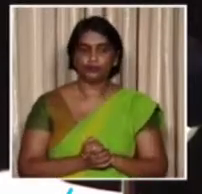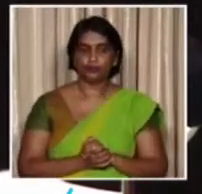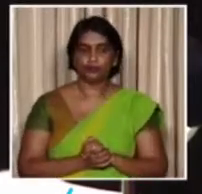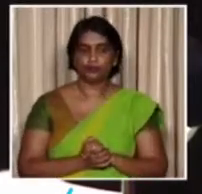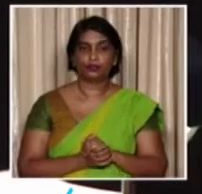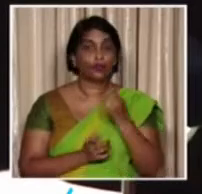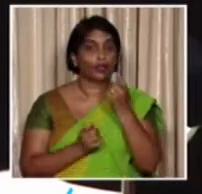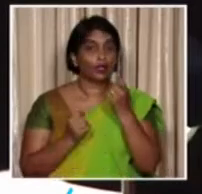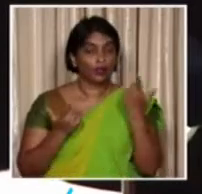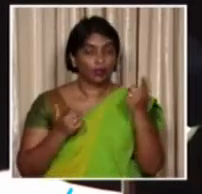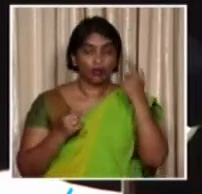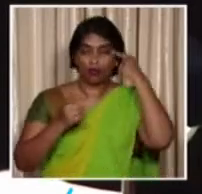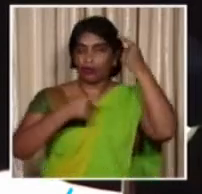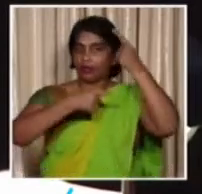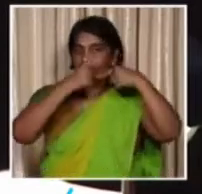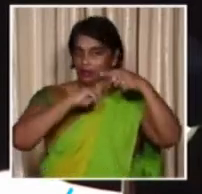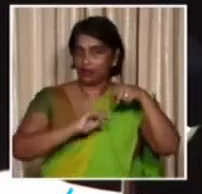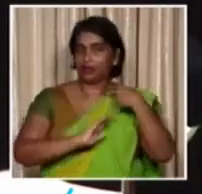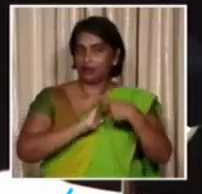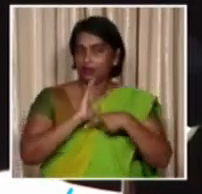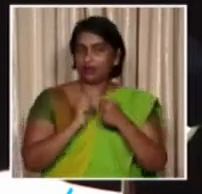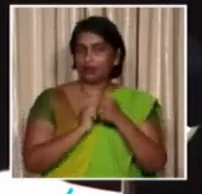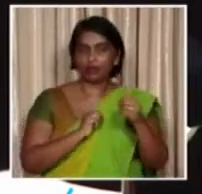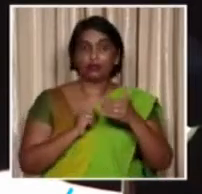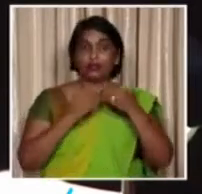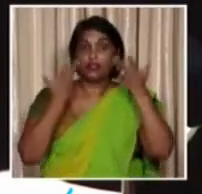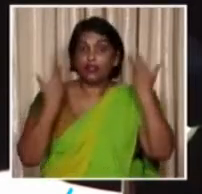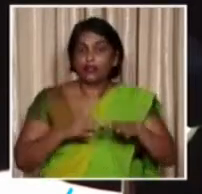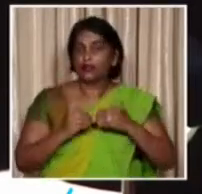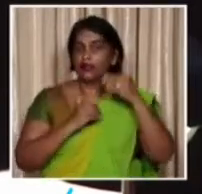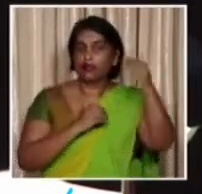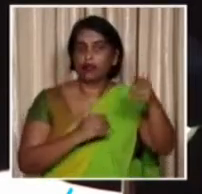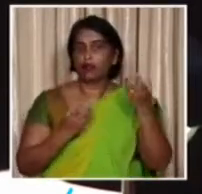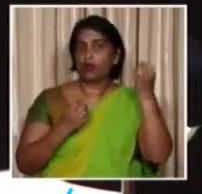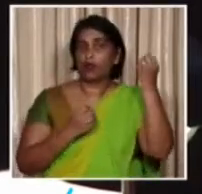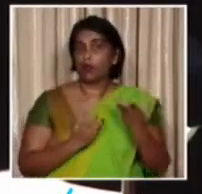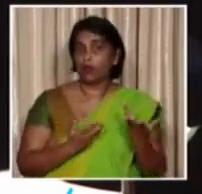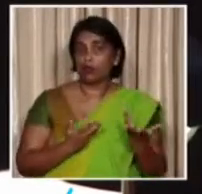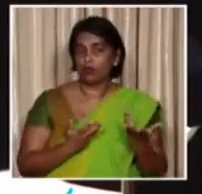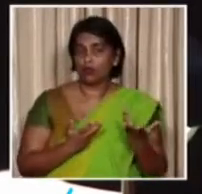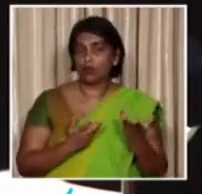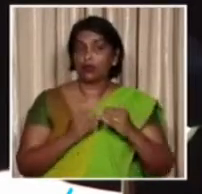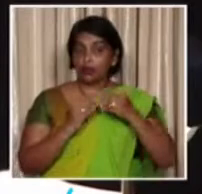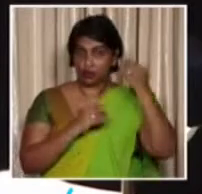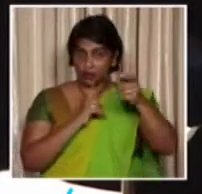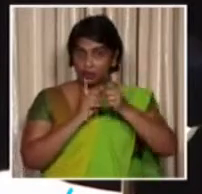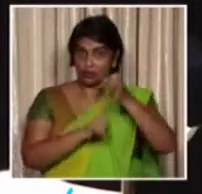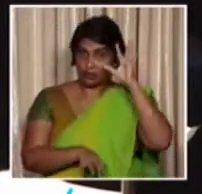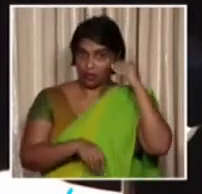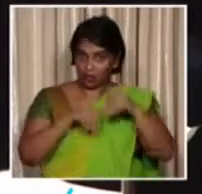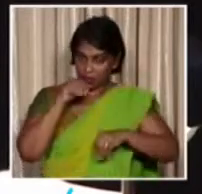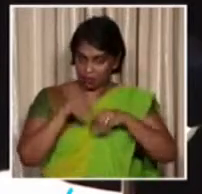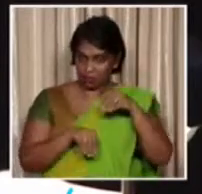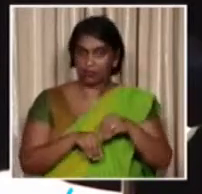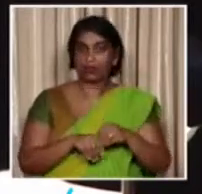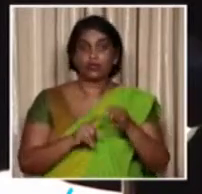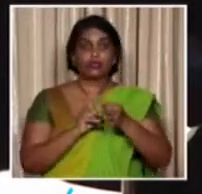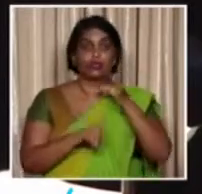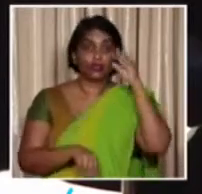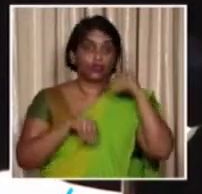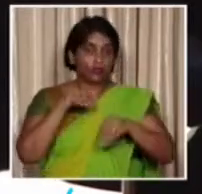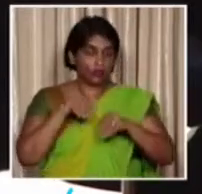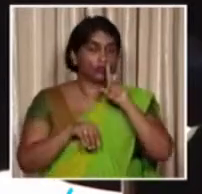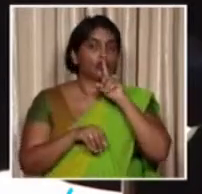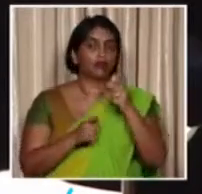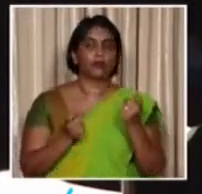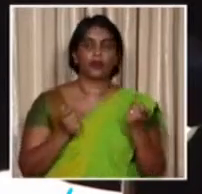මේ සල්ලි නැහැ කියන සම්ප්‍රදාය අපේ රටේ ඇති වුණොත් මේක කෙලවර වෙන්නේ කොහෙන්ද ඊළඟ ජනාධිපති ඡන්ද එනවා ජනාධිපති ඡන්දයවට